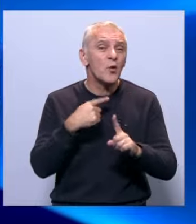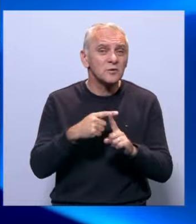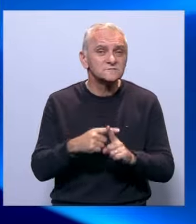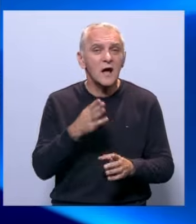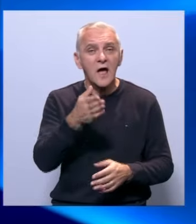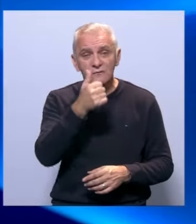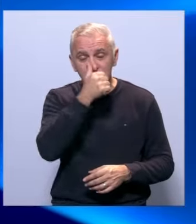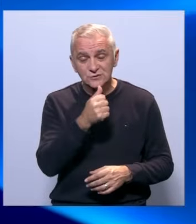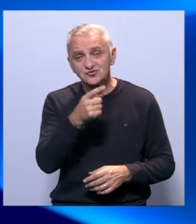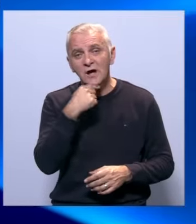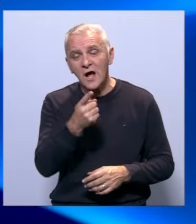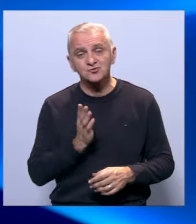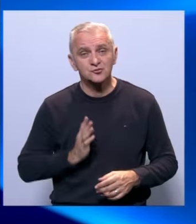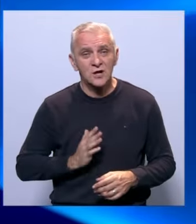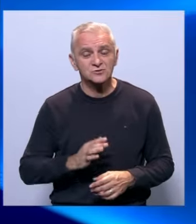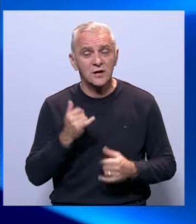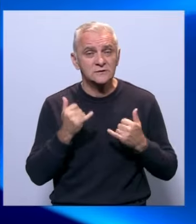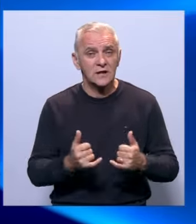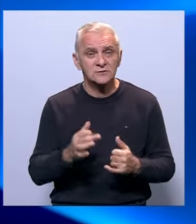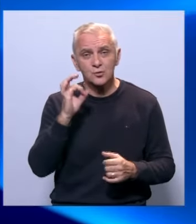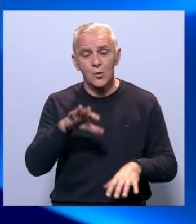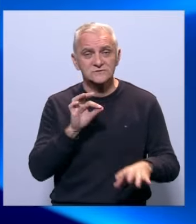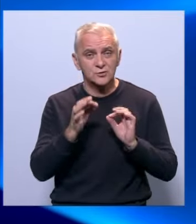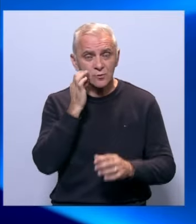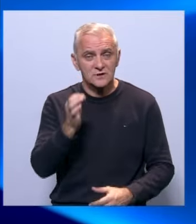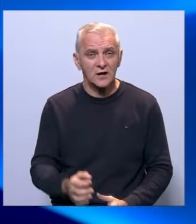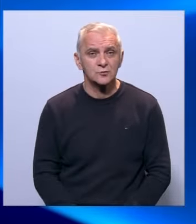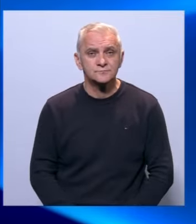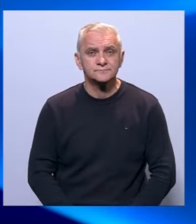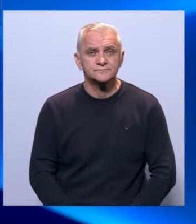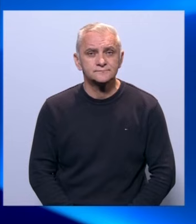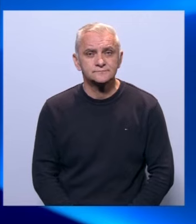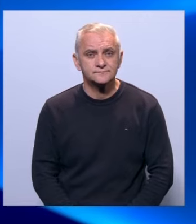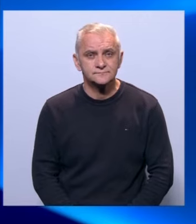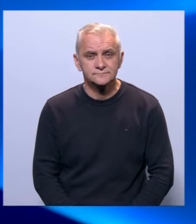kazali građani danas o izbornom danu u Jablanici, slušamo u nastavku.